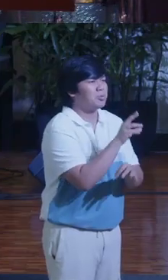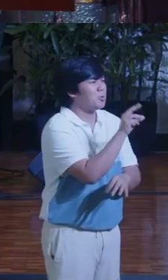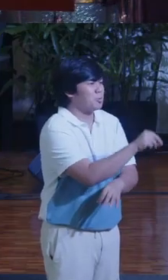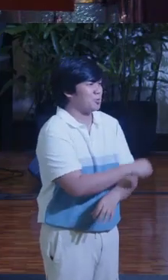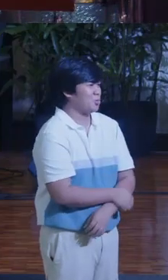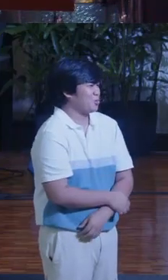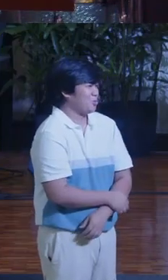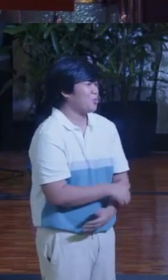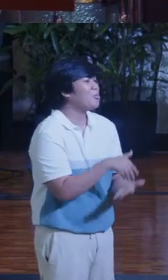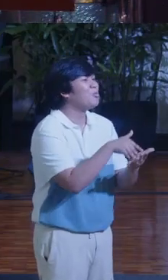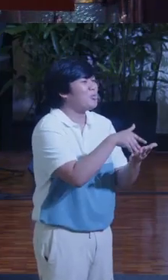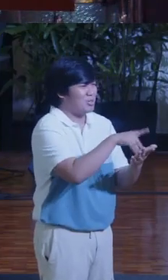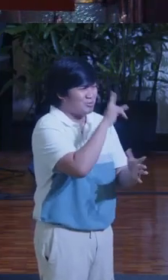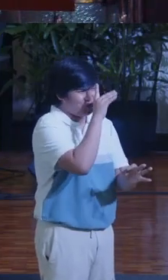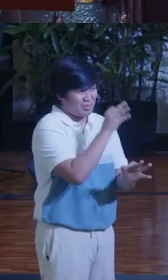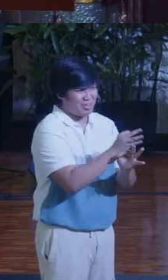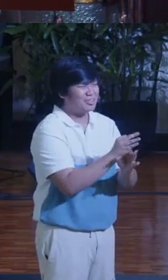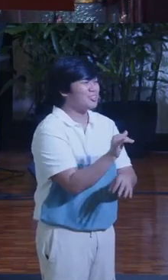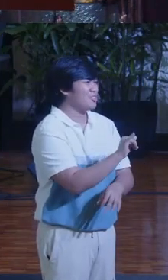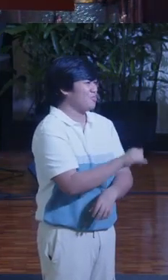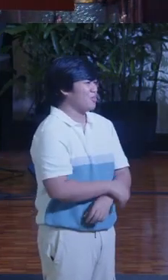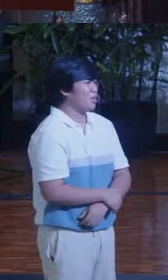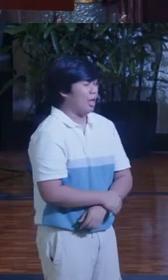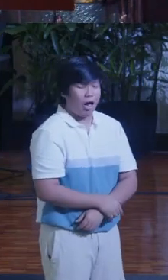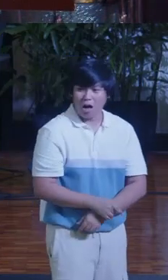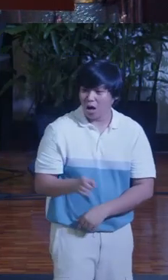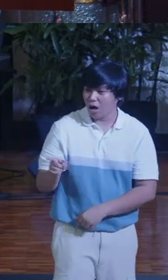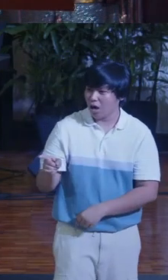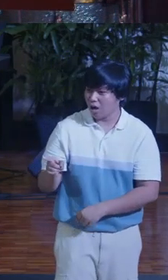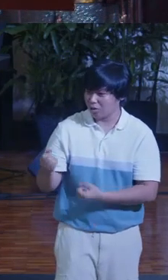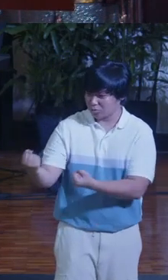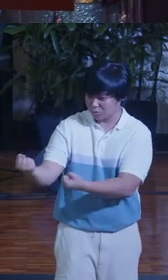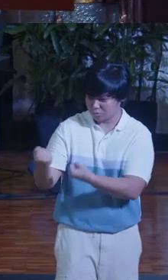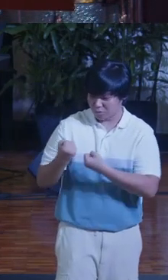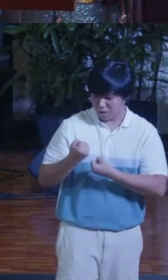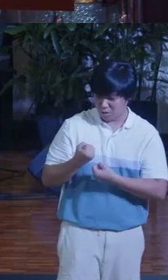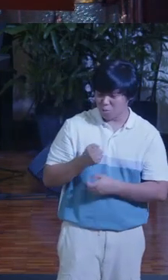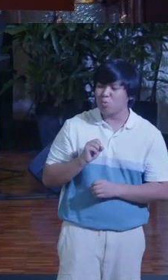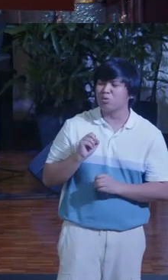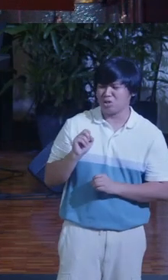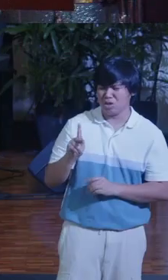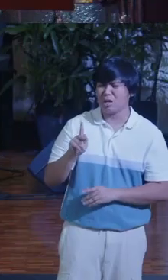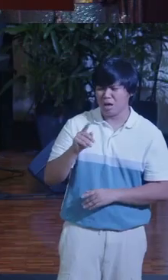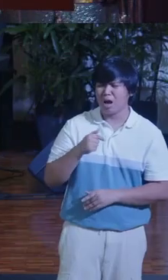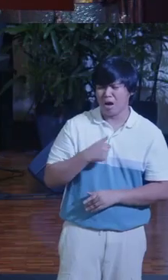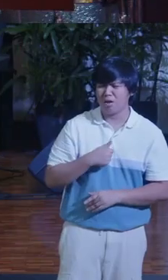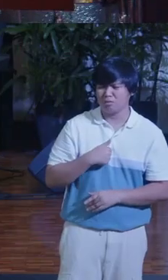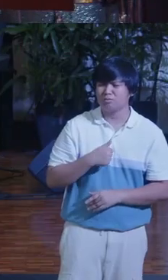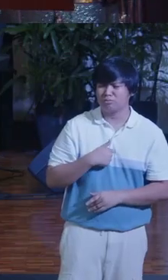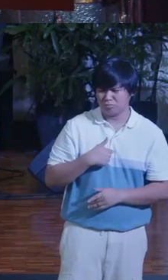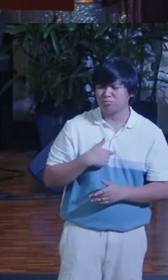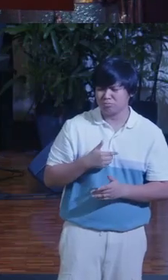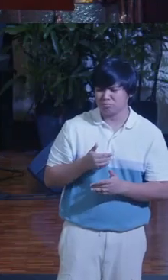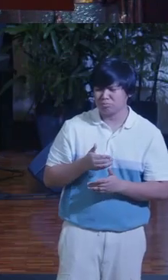story short, no, ginawa niyang concubine si Hagar, isang Egyptian